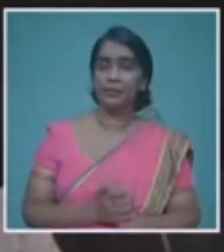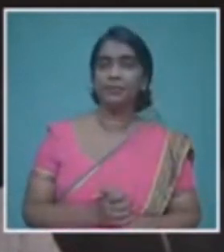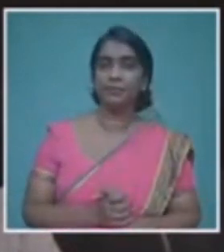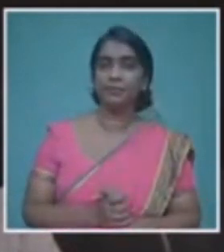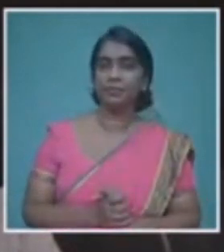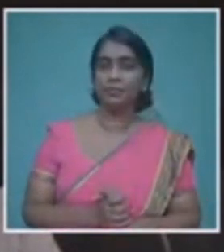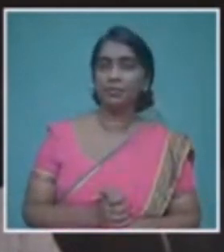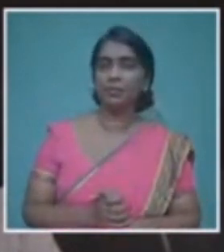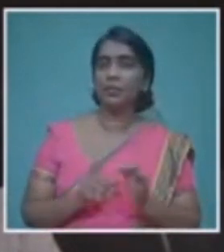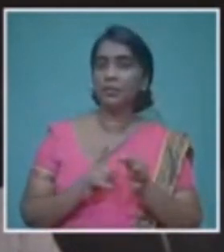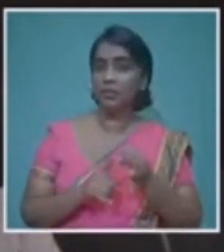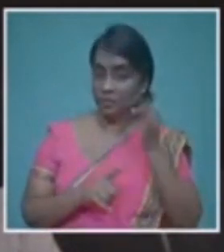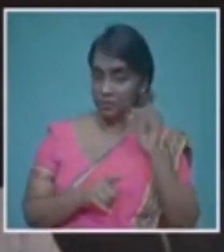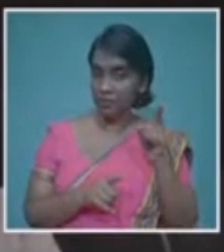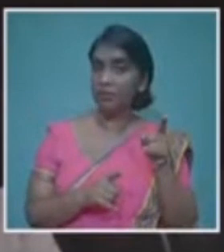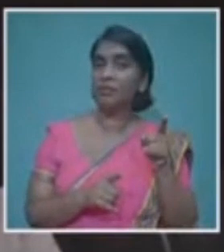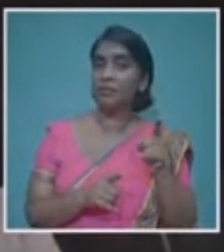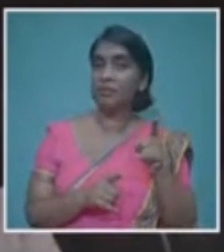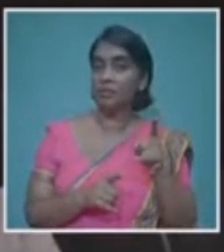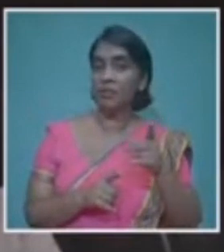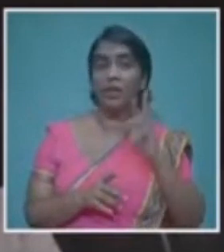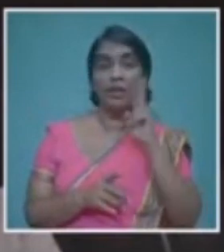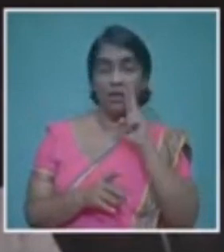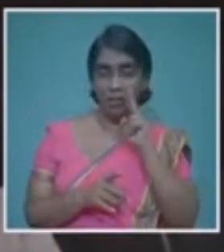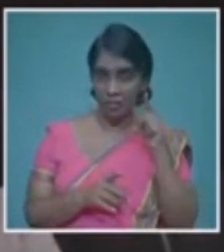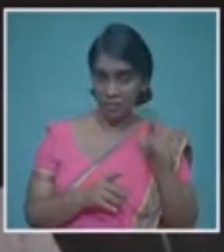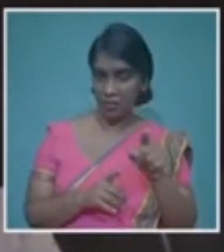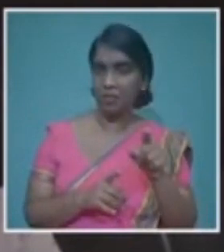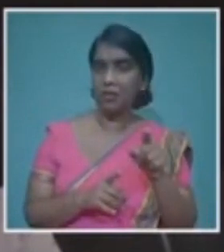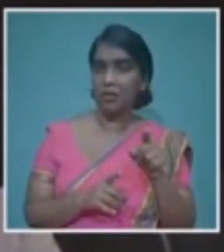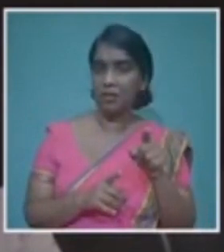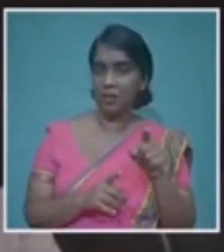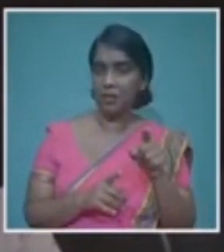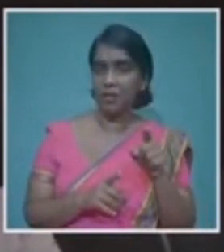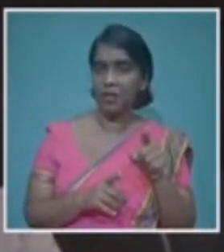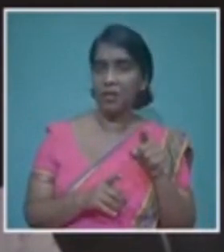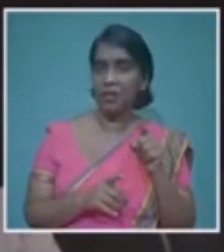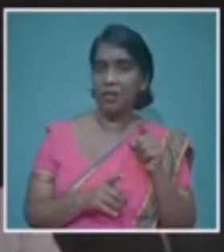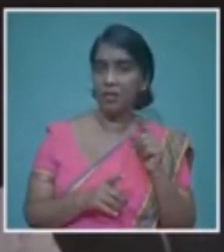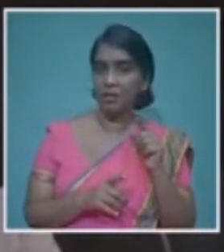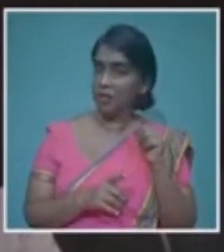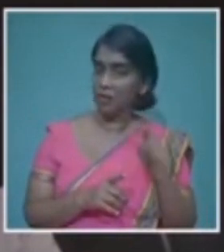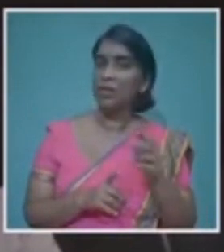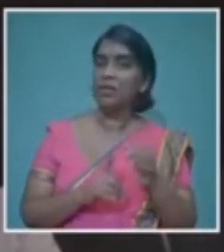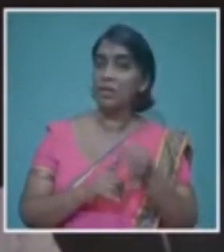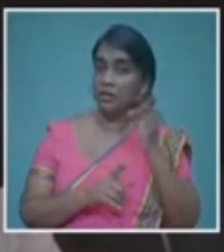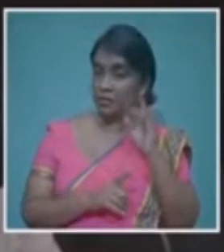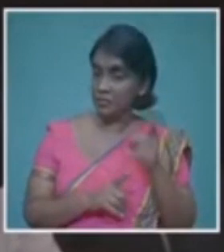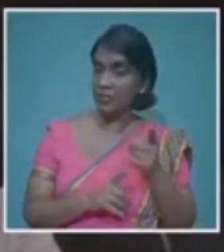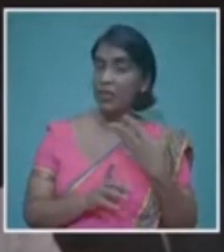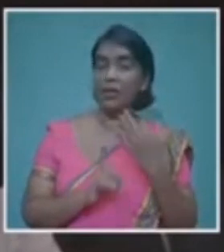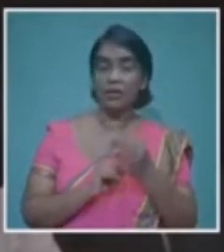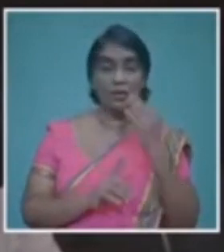सह जनाधिपति रणिल विक्रमसिंह बलयट एम जनाधिपति